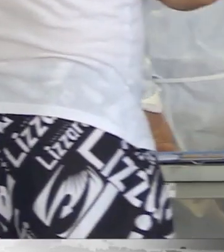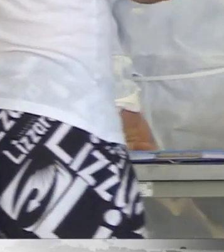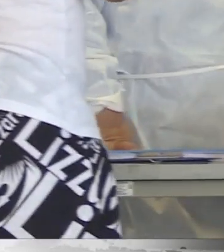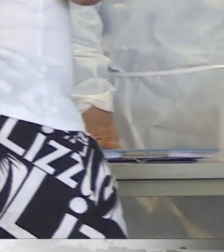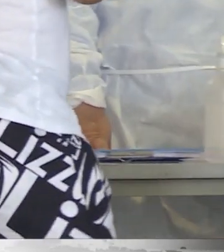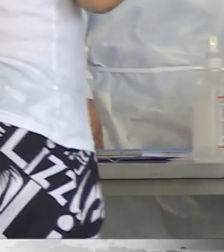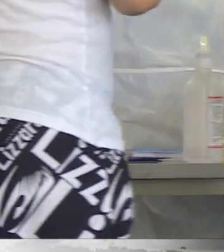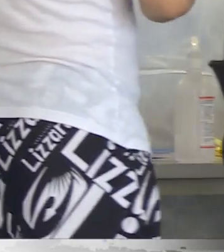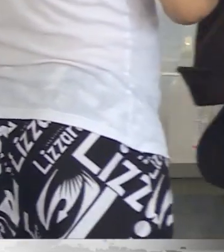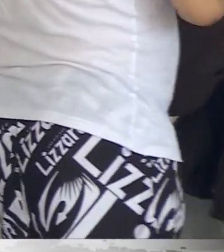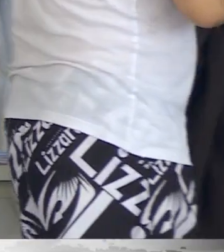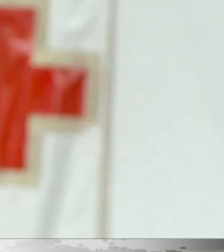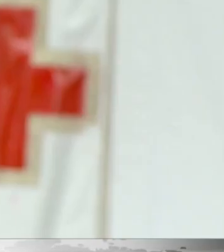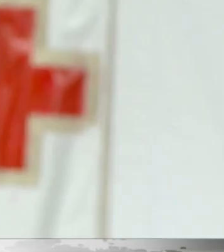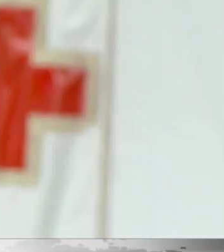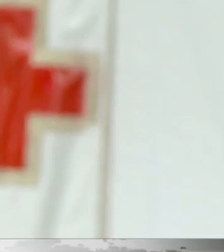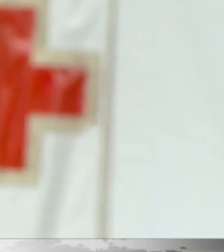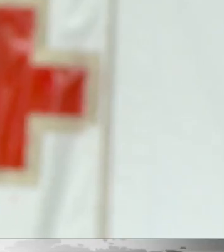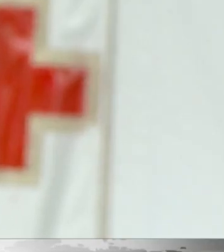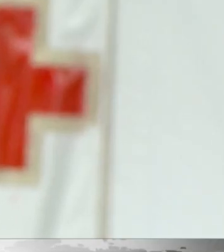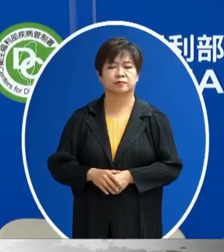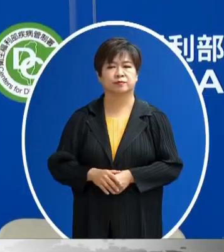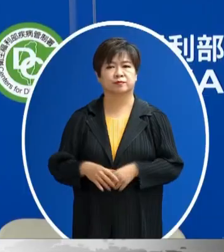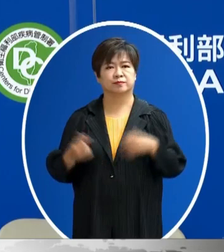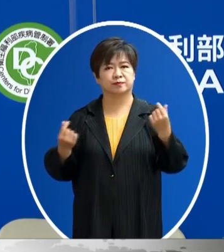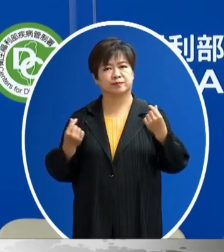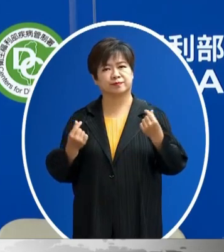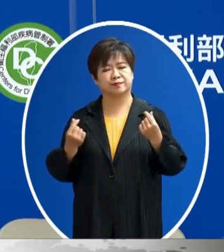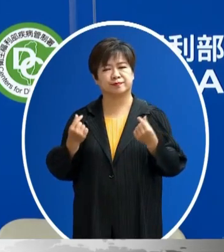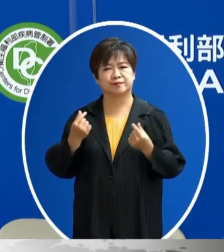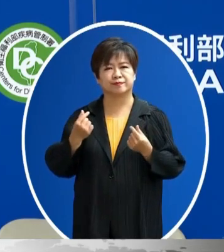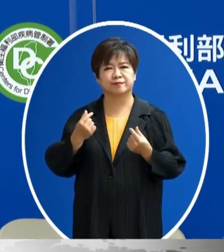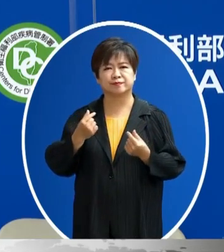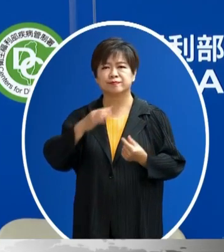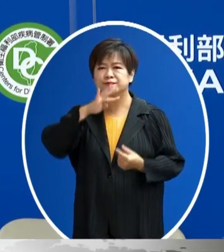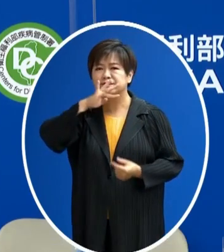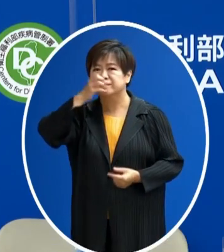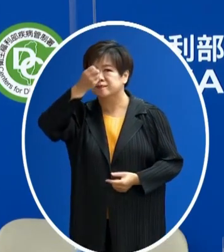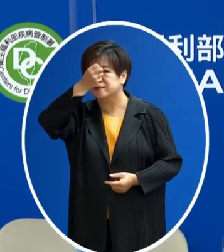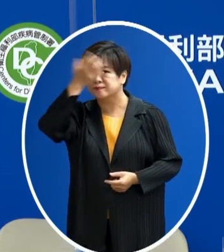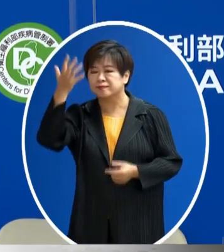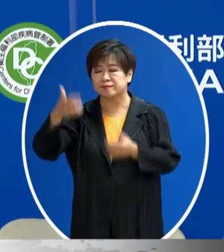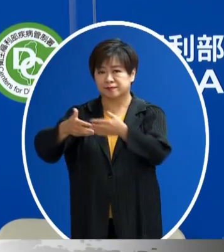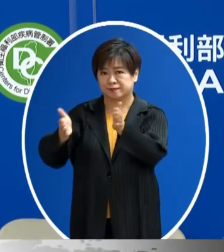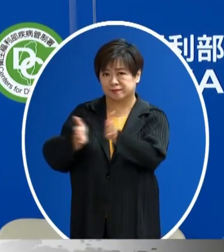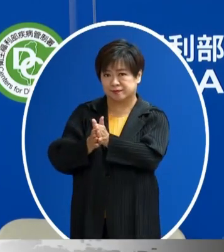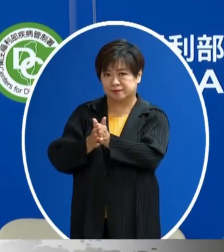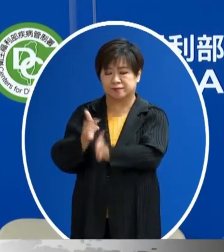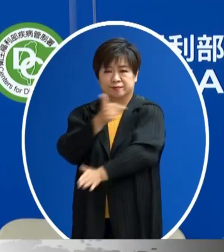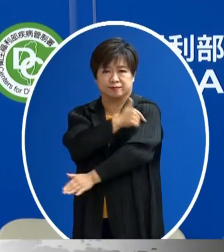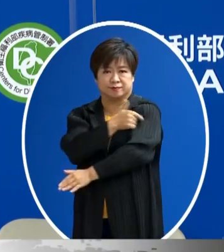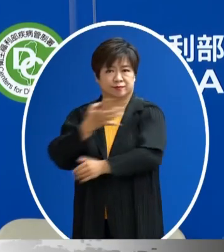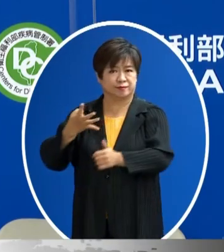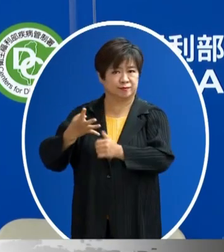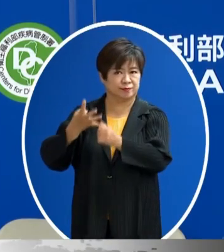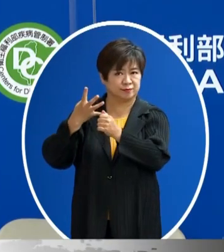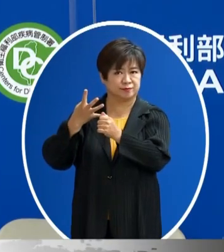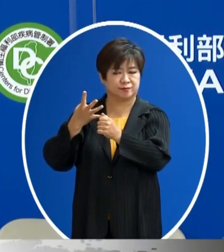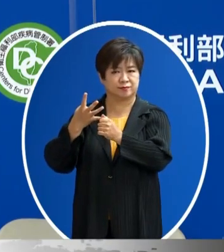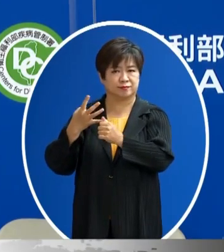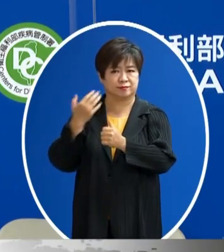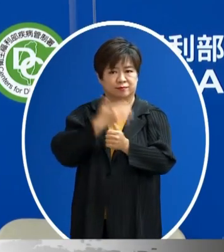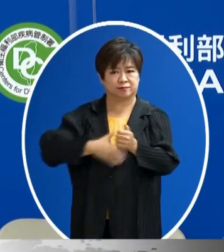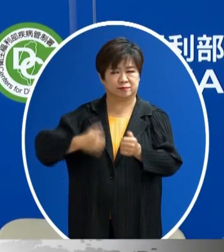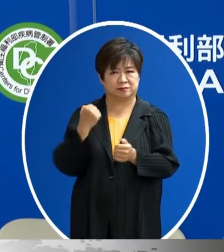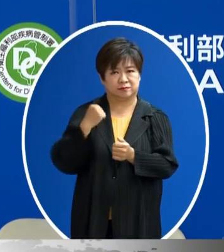up eligibility for 4th shots to the general population. 如果比较年轻的族群 Comparatively speaking, if we give 4th shots